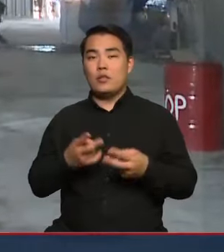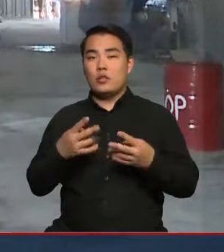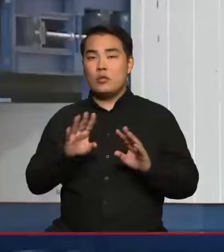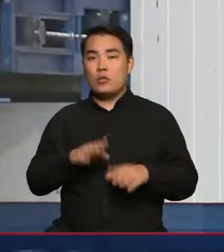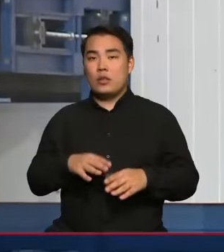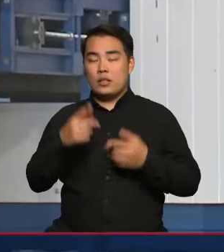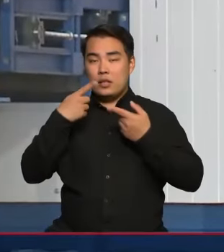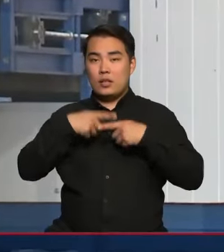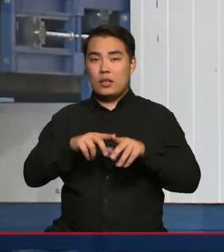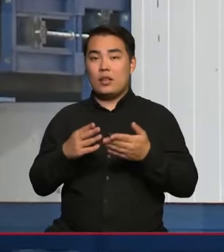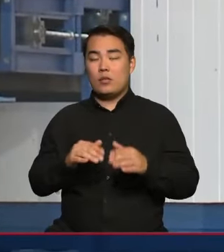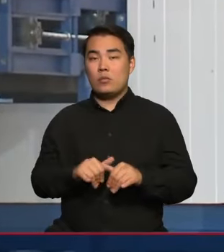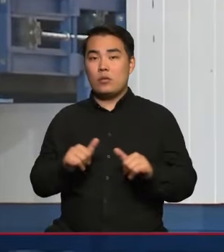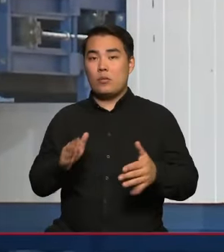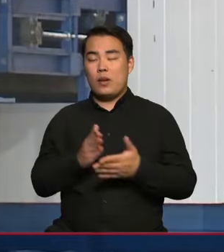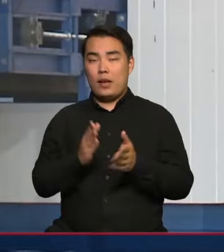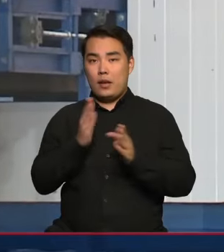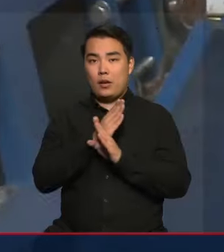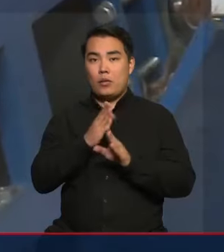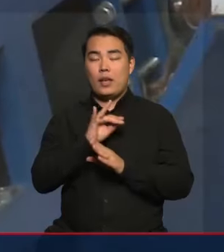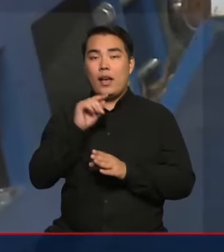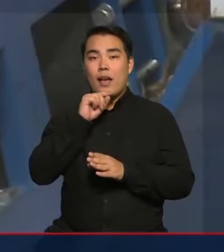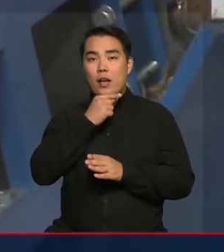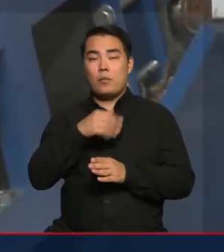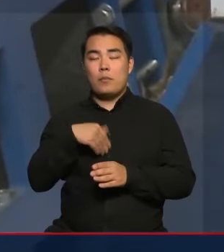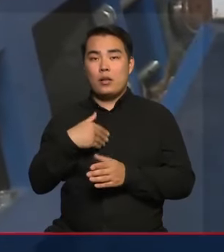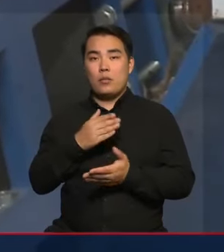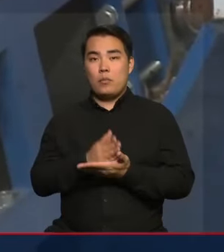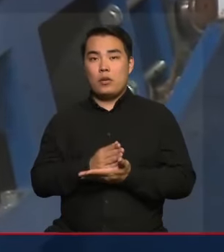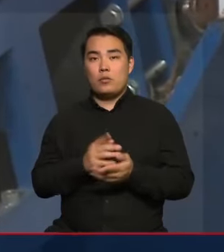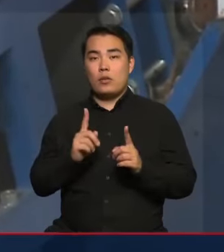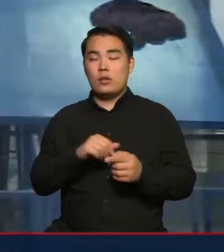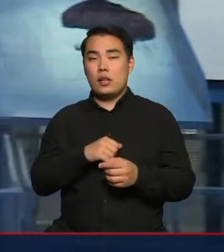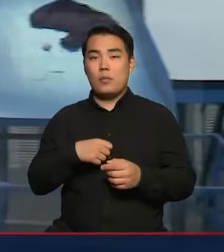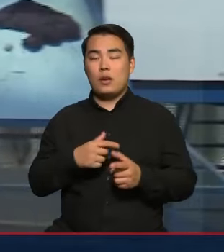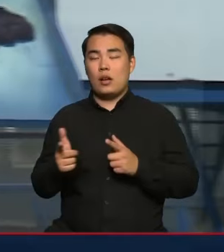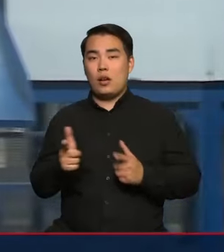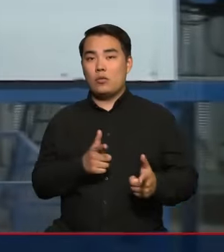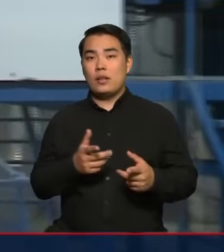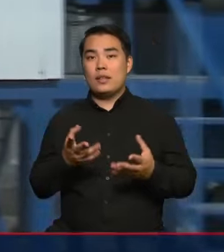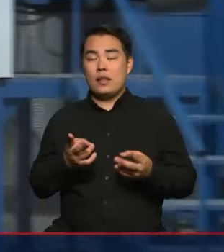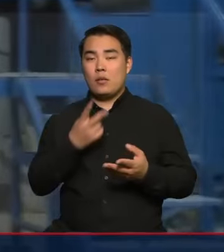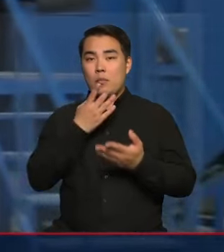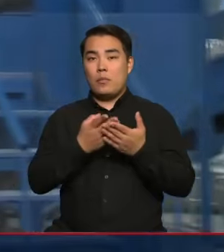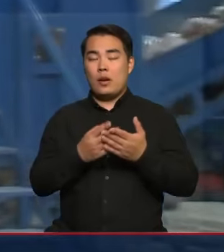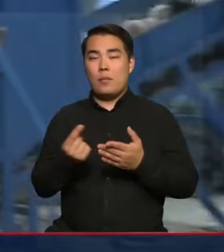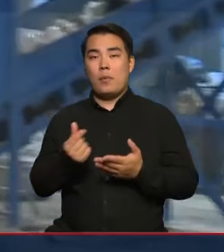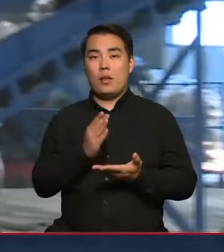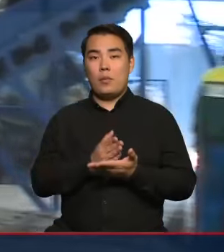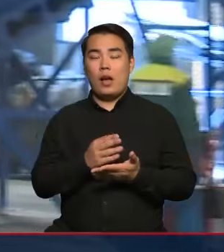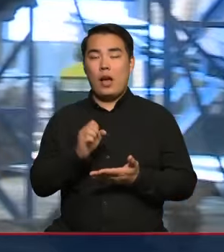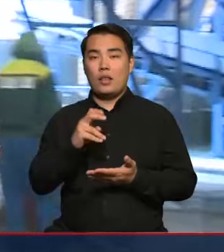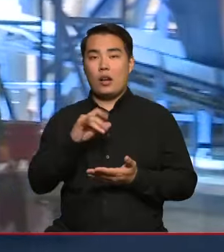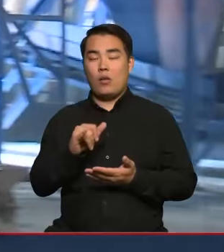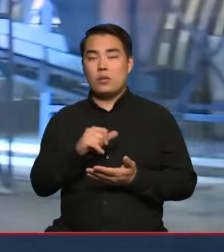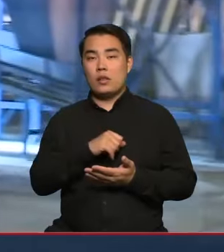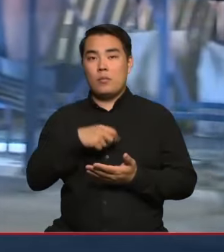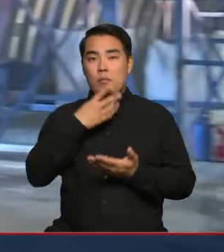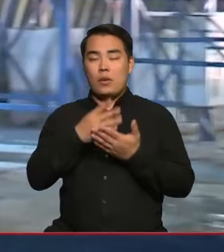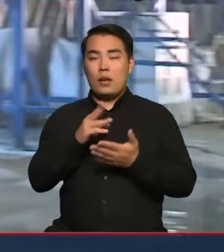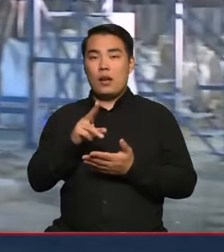демей кәдеге асырсақ, экологияға да, экономикаға да тиімді. Бірақ оны дайын шикізатқа айналдыратын мекемелер аз. Атыраулық кәсіпкер